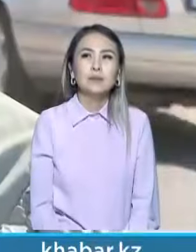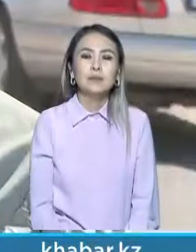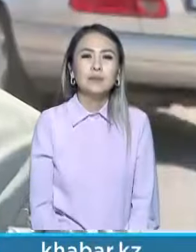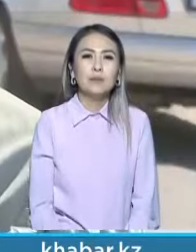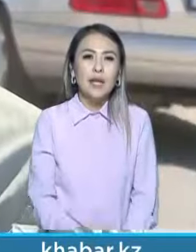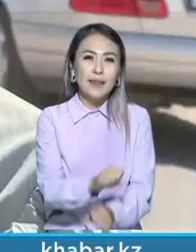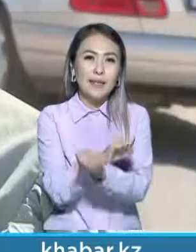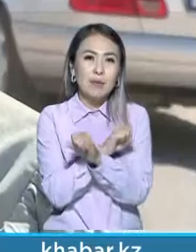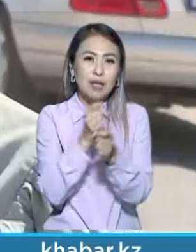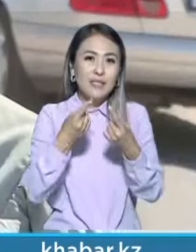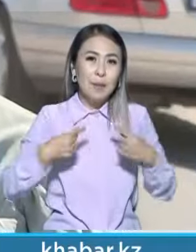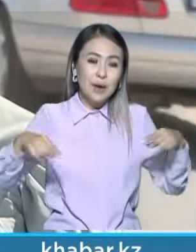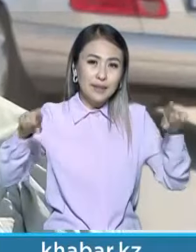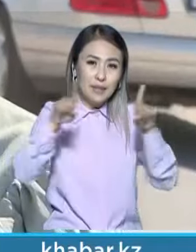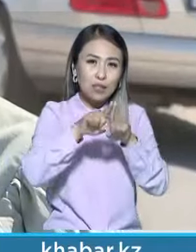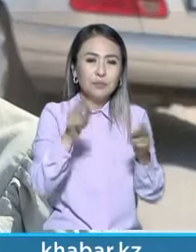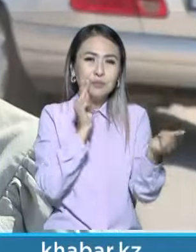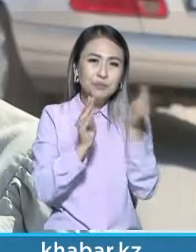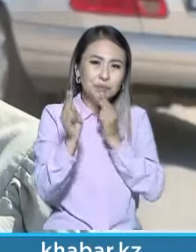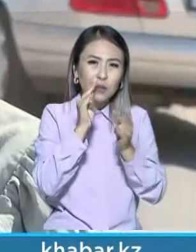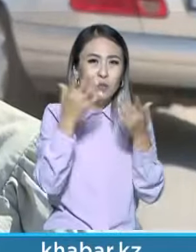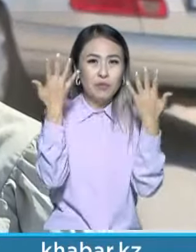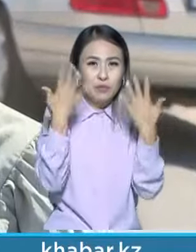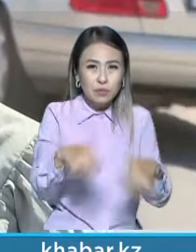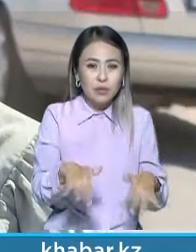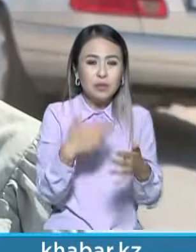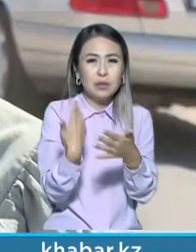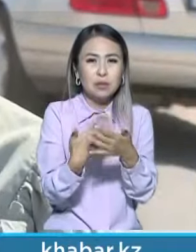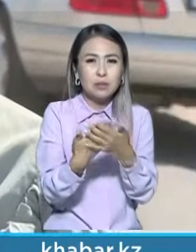Демалыс аймақтарында ішіп жеп демалғаннан кейін